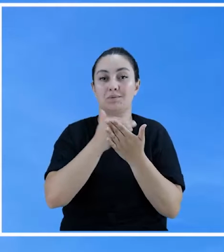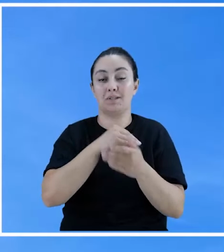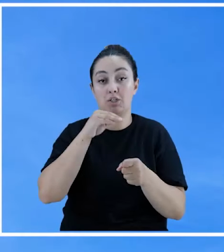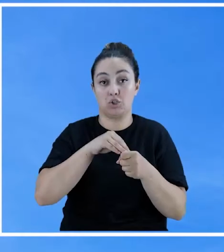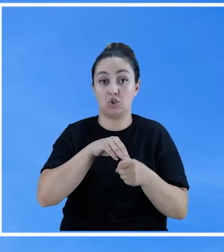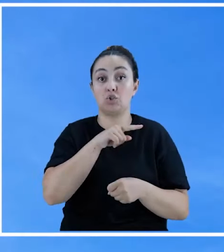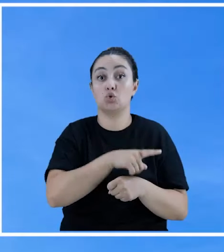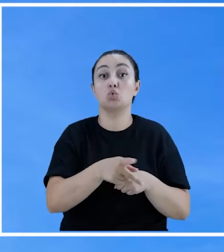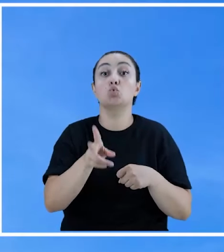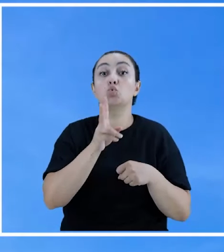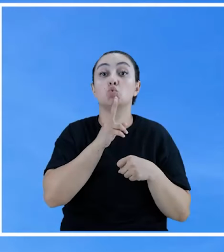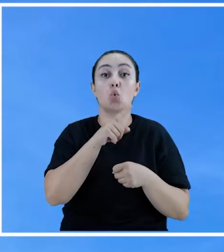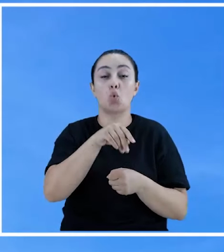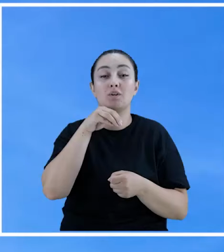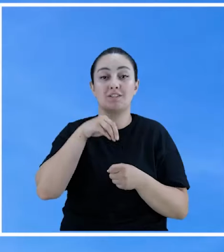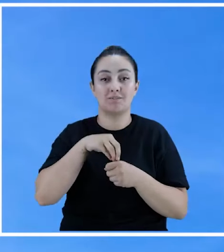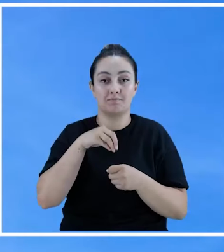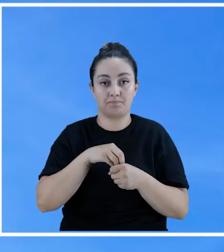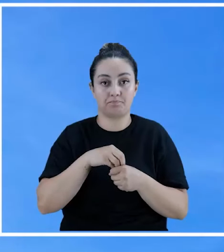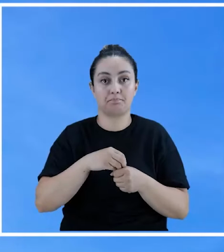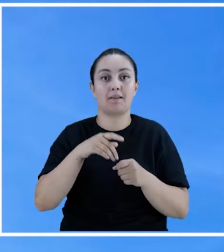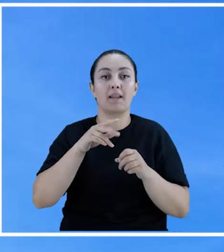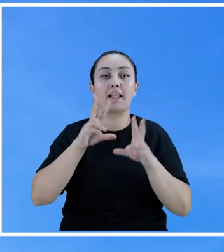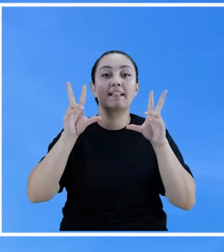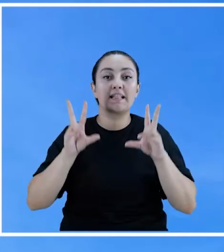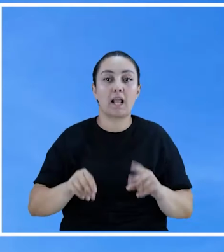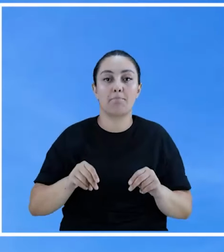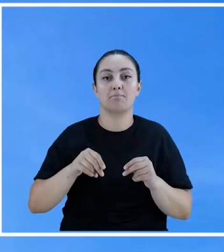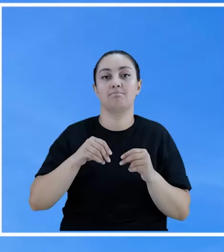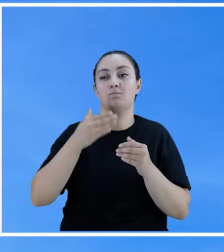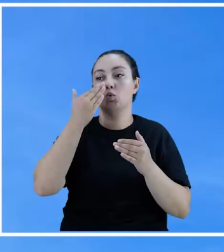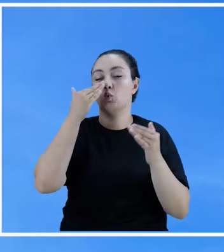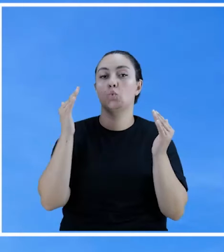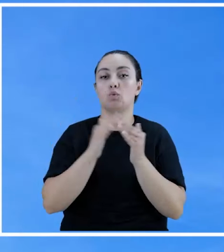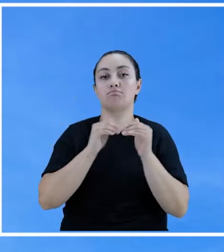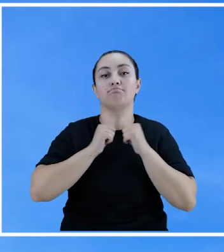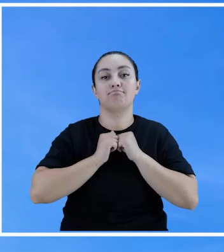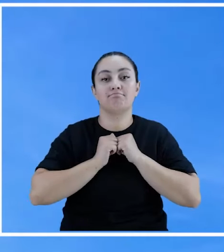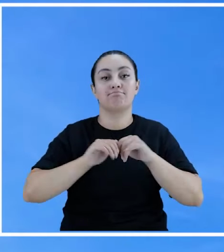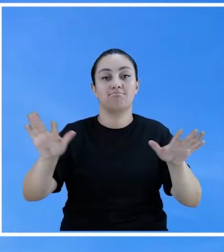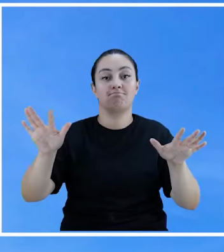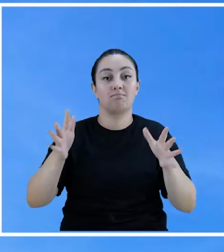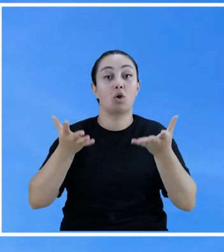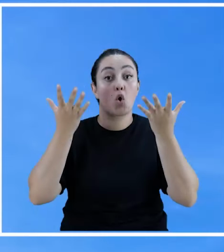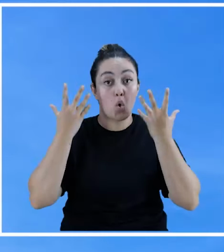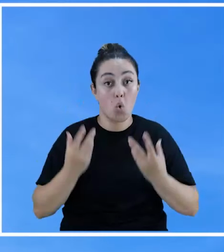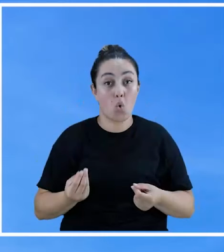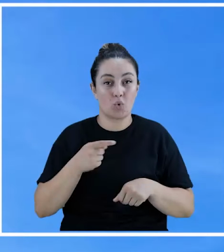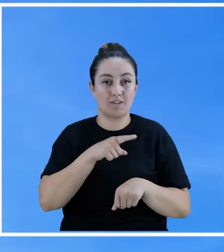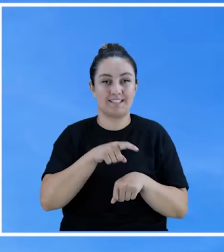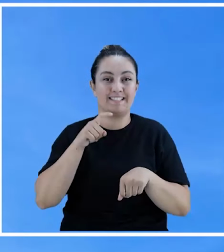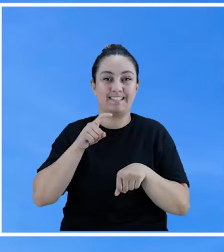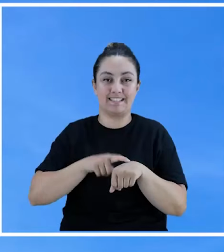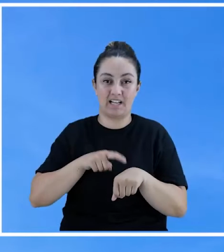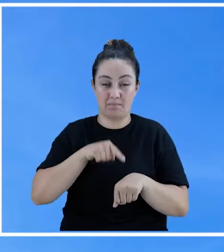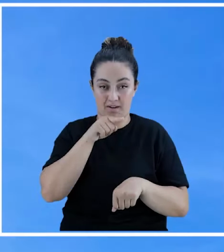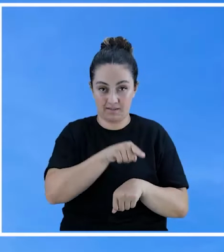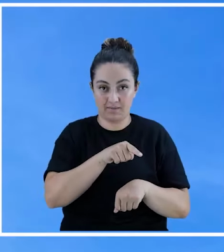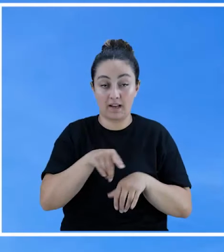yönetmeliğinde 2018'in sonunda bitirilen ve yürürlüğe 2019'dan sonra